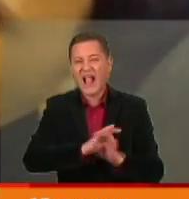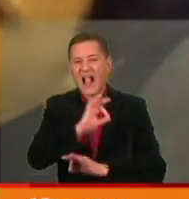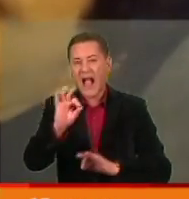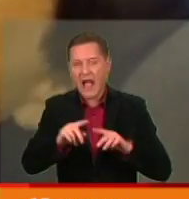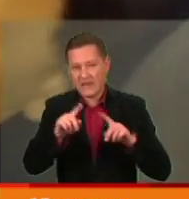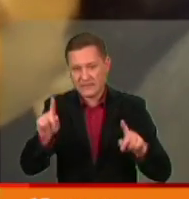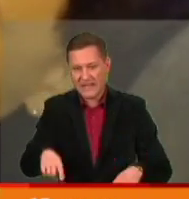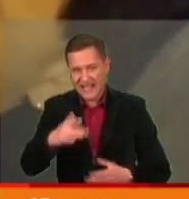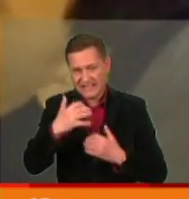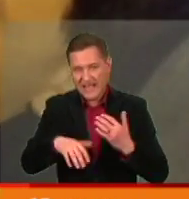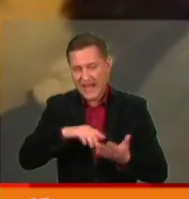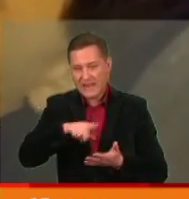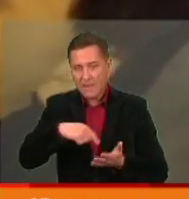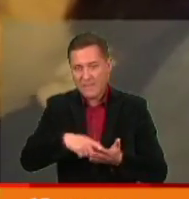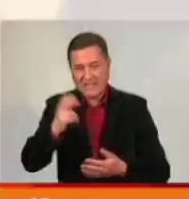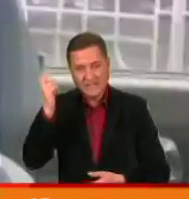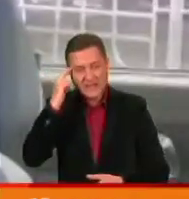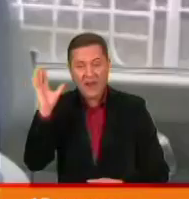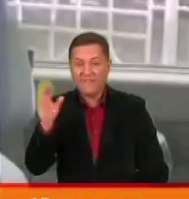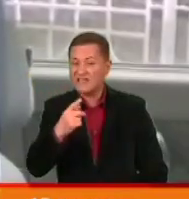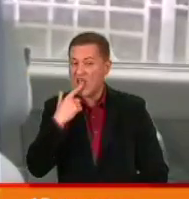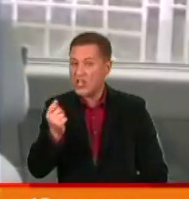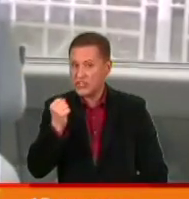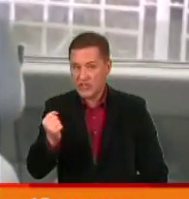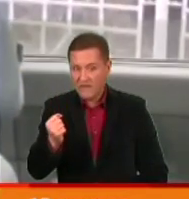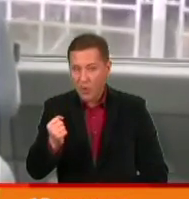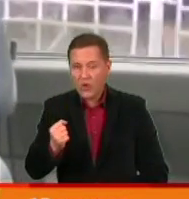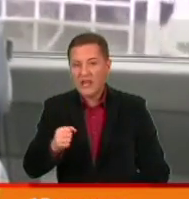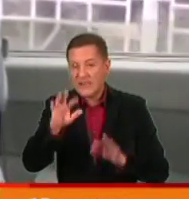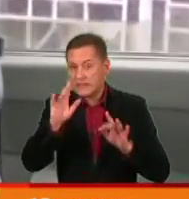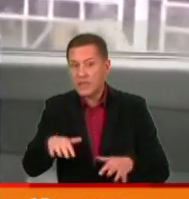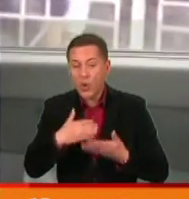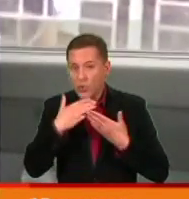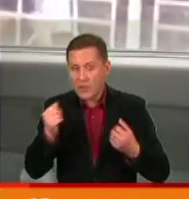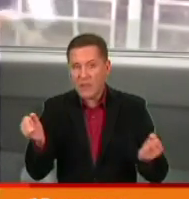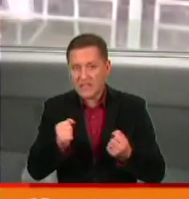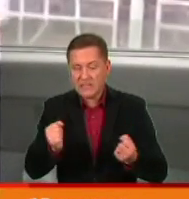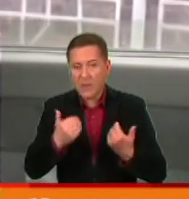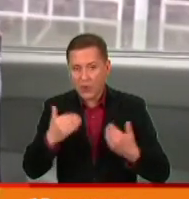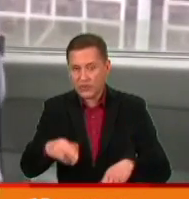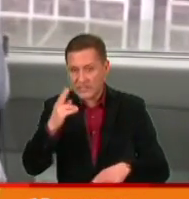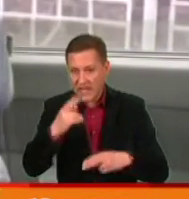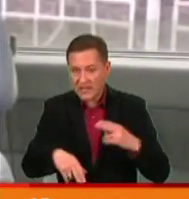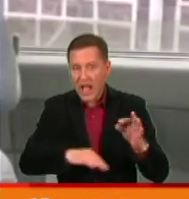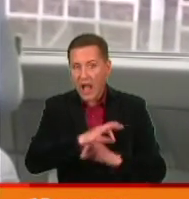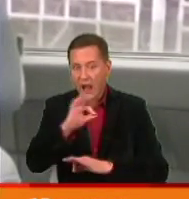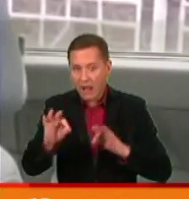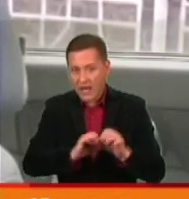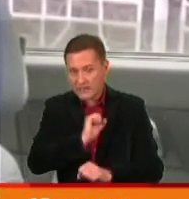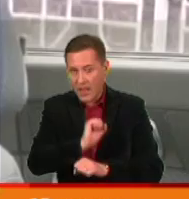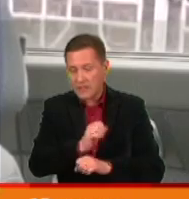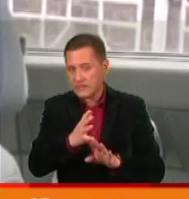столичного середмістя. Бачите, воно все червоне. Зараз уже, здається, і снігу нема, та й зима далеко, але карта заторів на